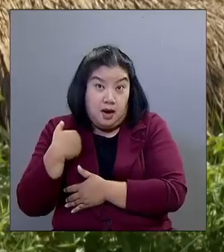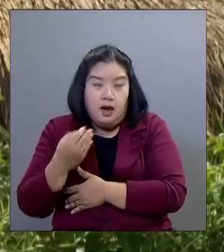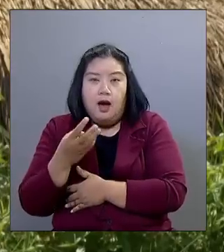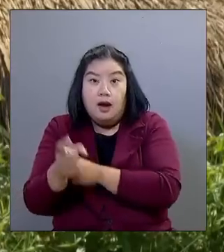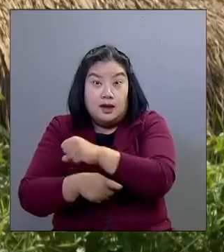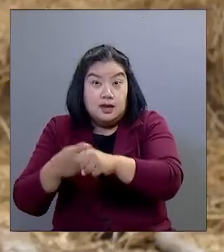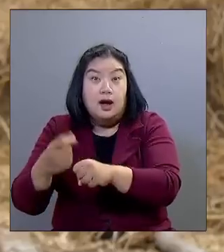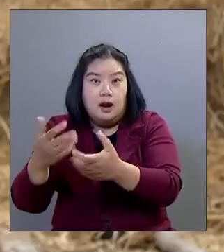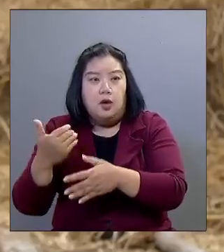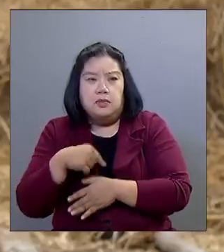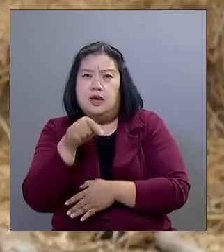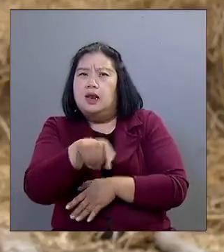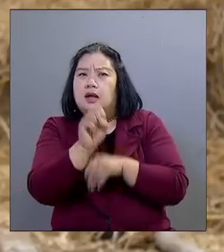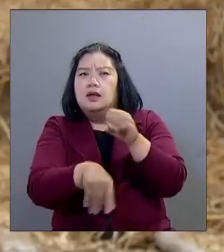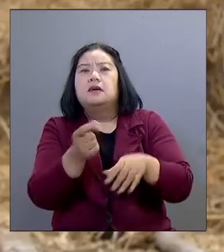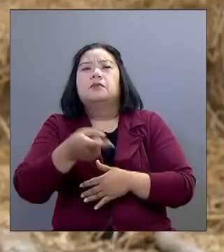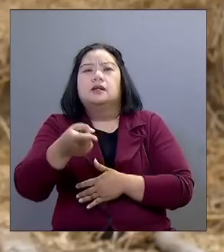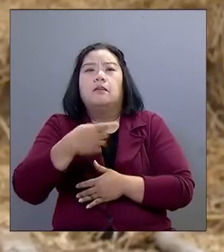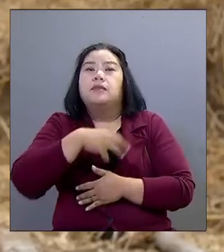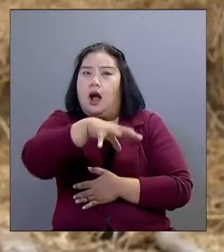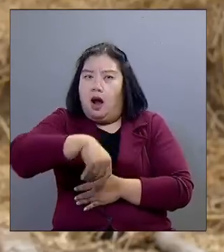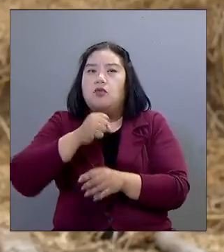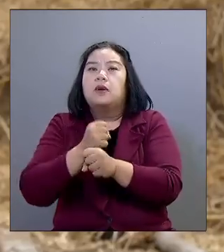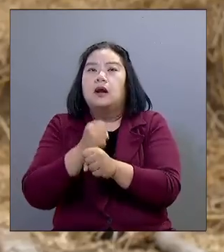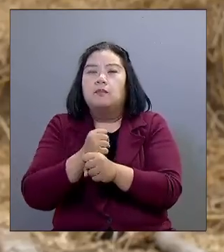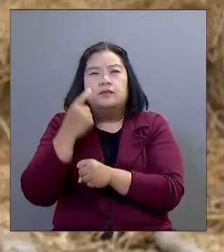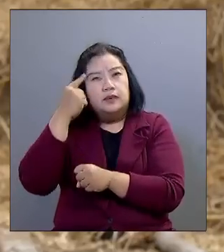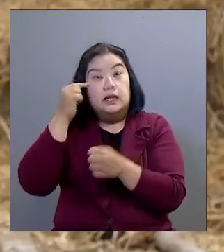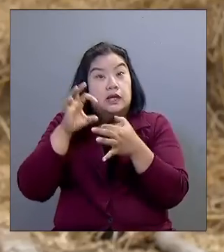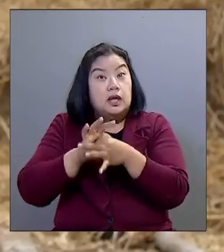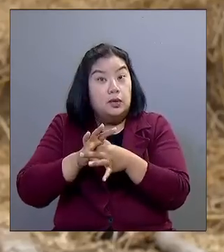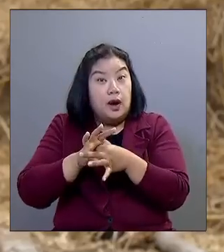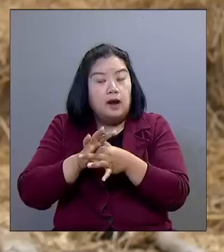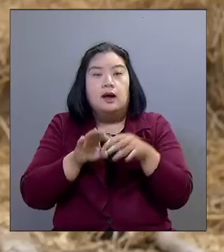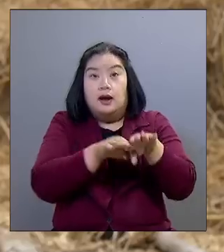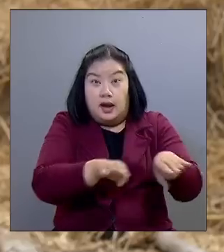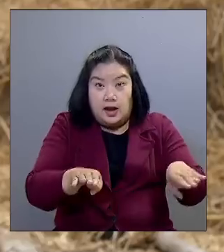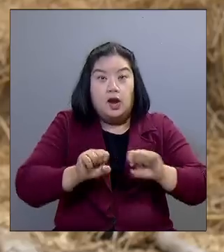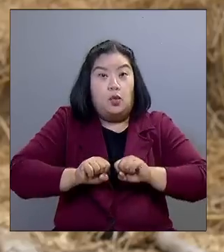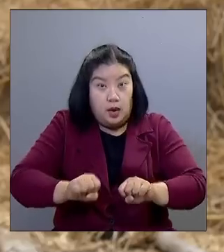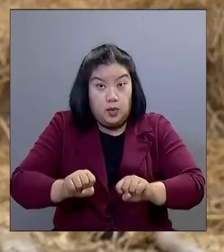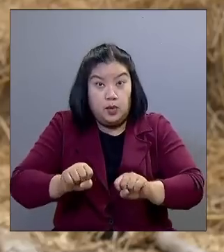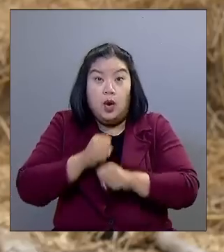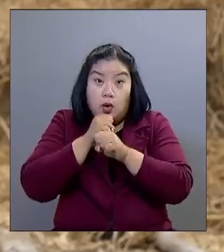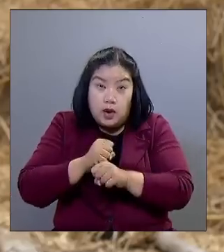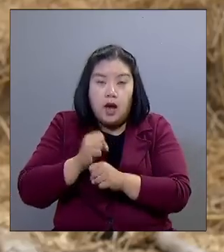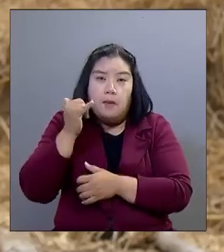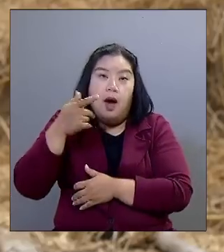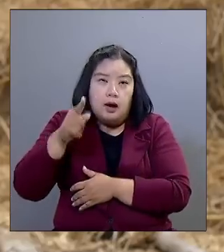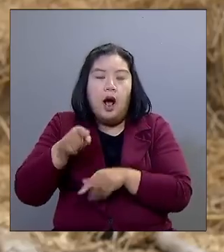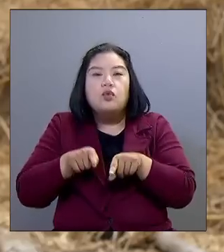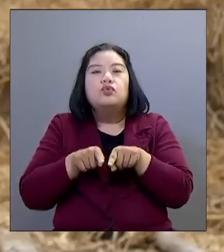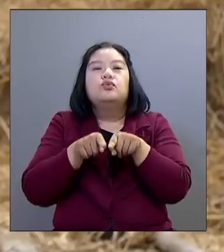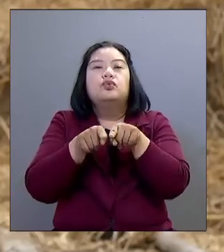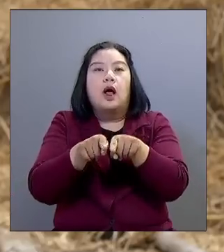ราสามารถที่จะสร้างมูลค่าเพิ่มได้ก็เหมือนกับคน2เจเนเรชันสามารถที่จะอยู่ร่วมกันในชุมชนแล้วก็สามารถที่จะทำอาชี